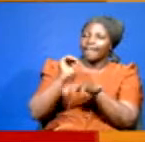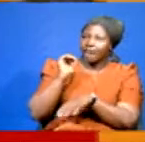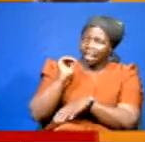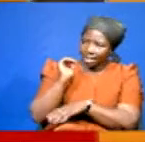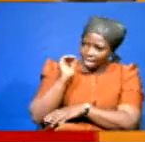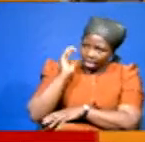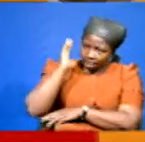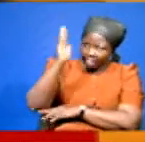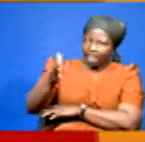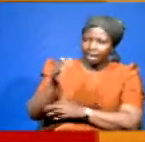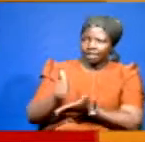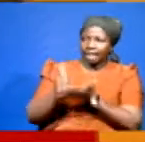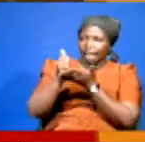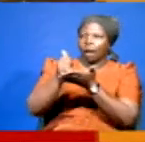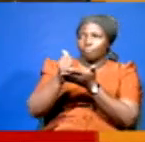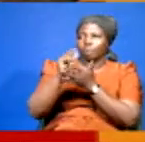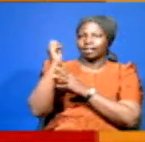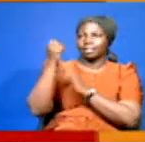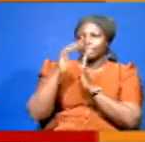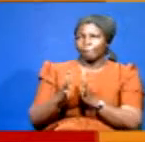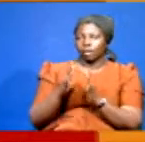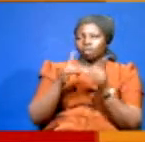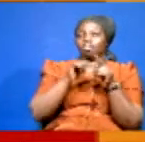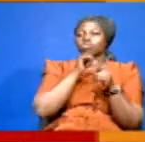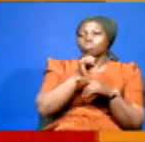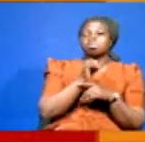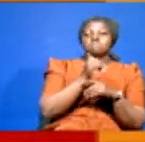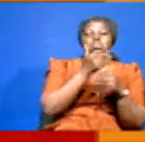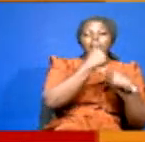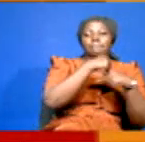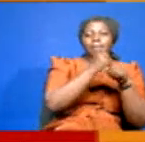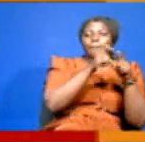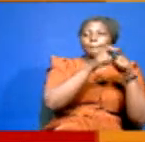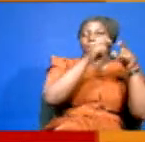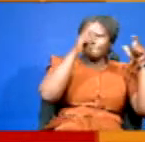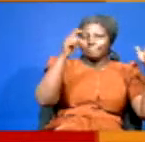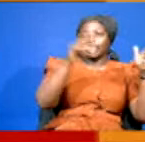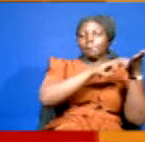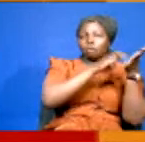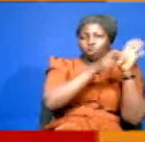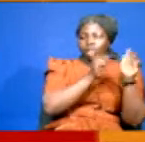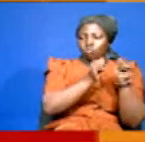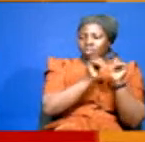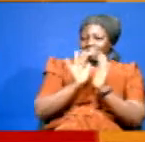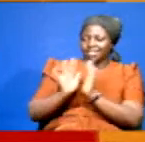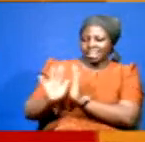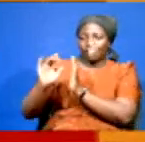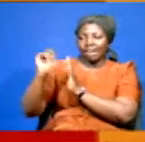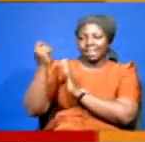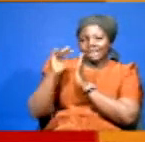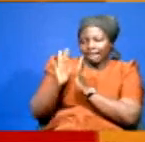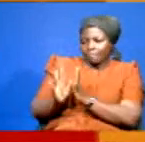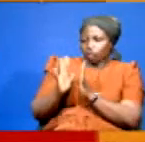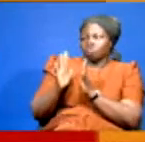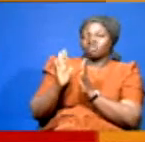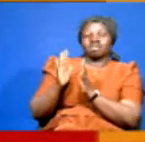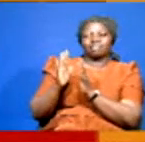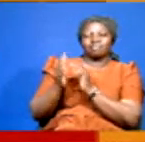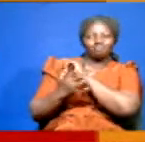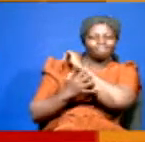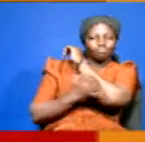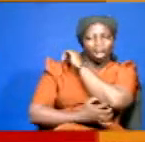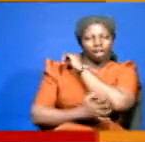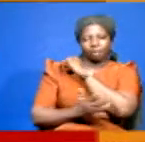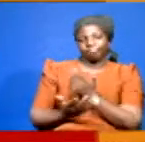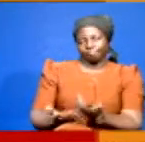kimombo huge projects, capital projects, ambazo zinaacha mwananchi akiwa katika hali ambayo ni duni. Kwa hivyo la muhimu kwanza